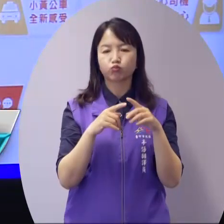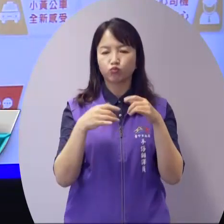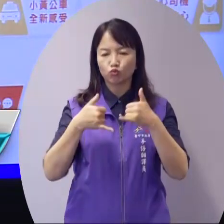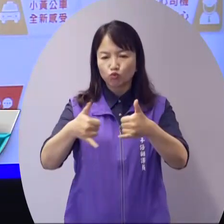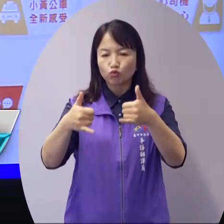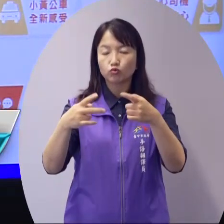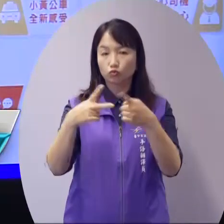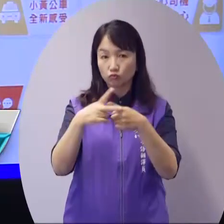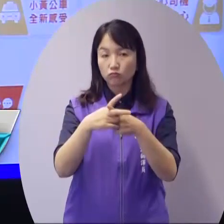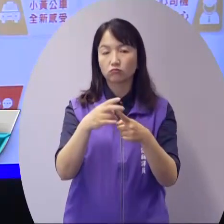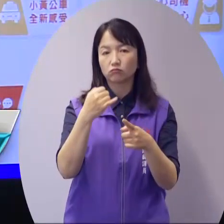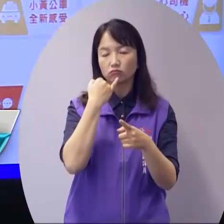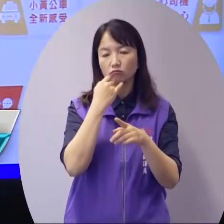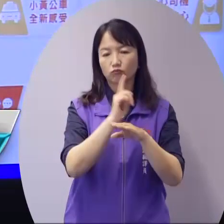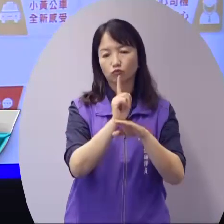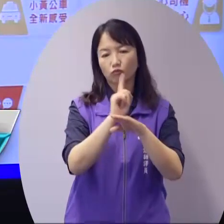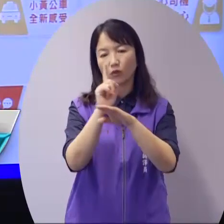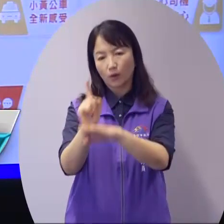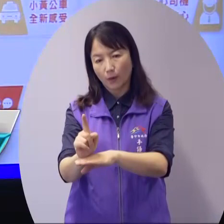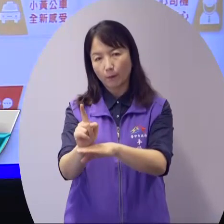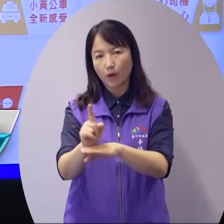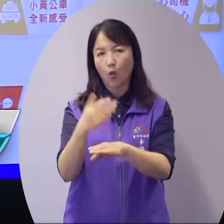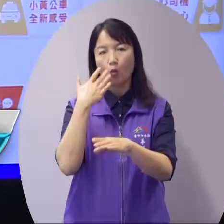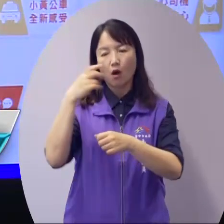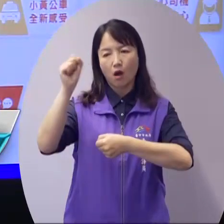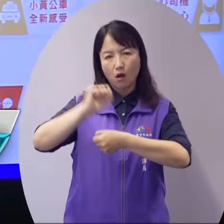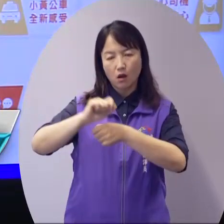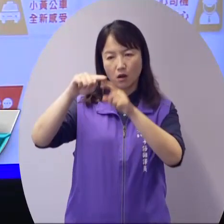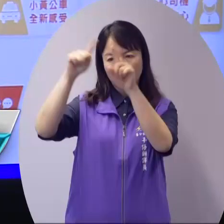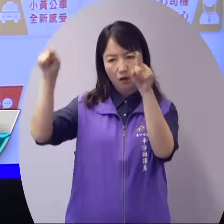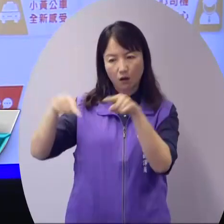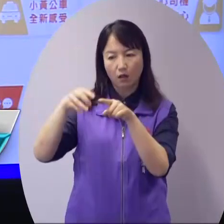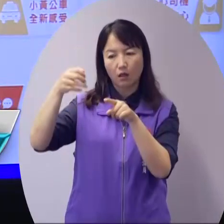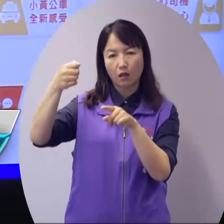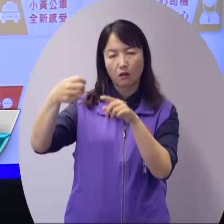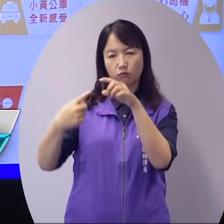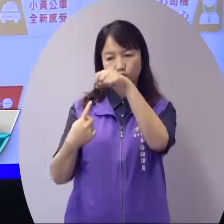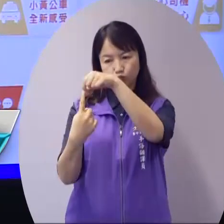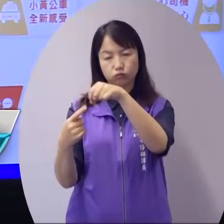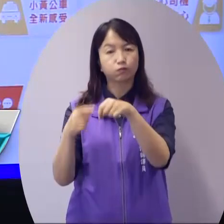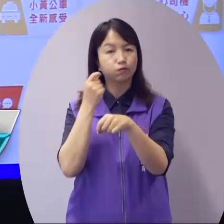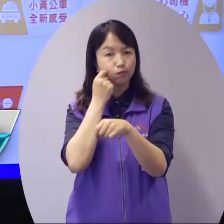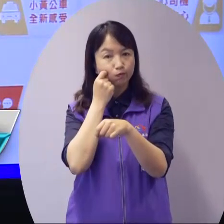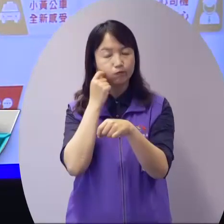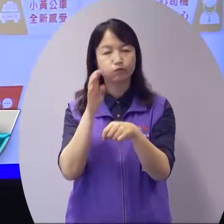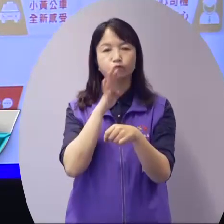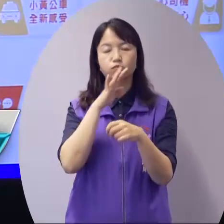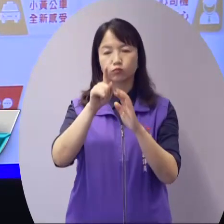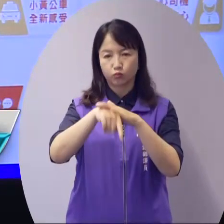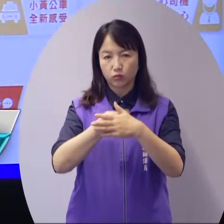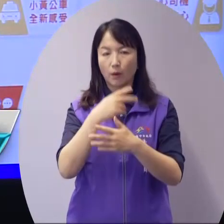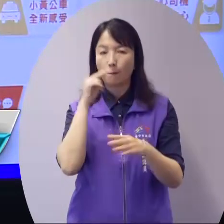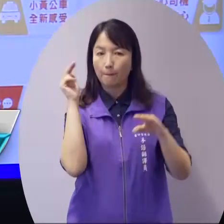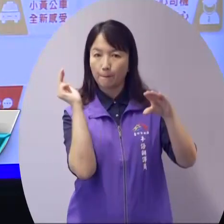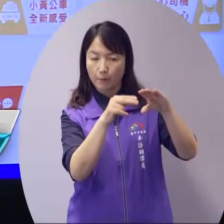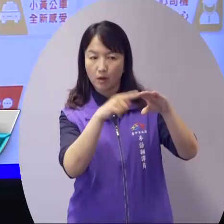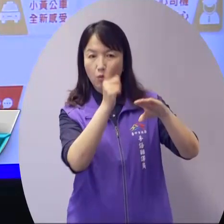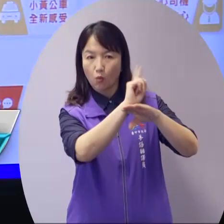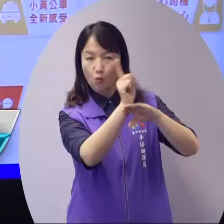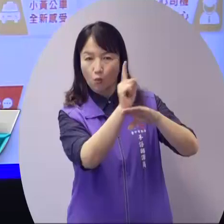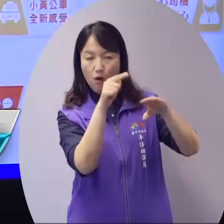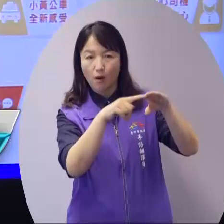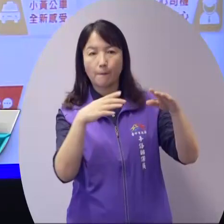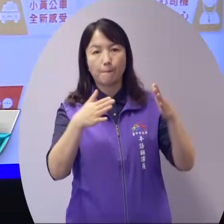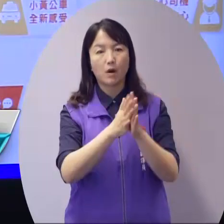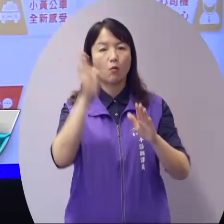道路限行，旁边也很不适合放站牌。那我们基本上在某些区域里面，他只要看到这个车，随